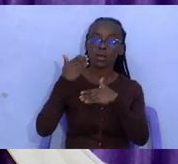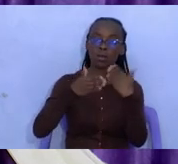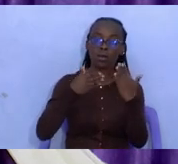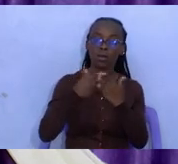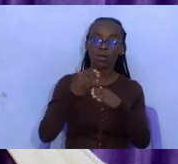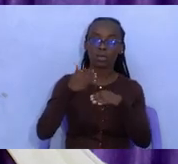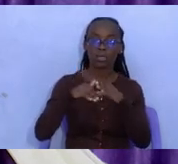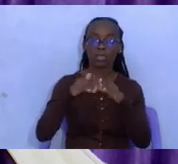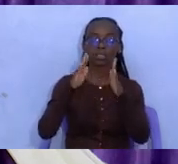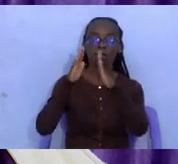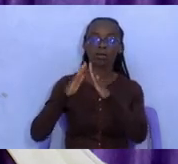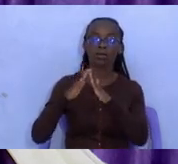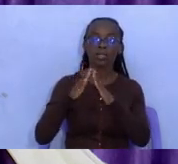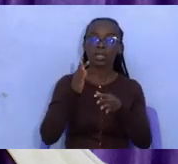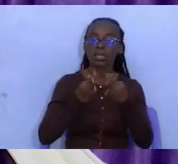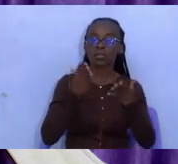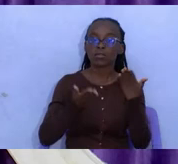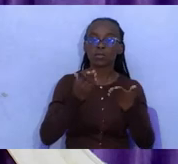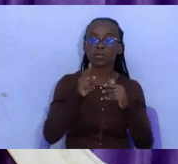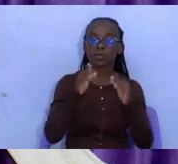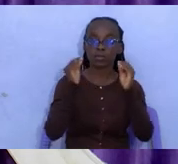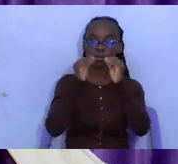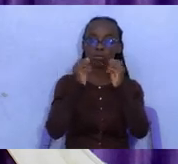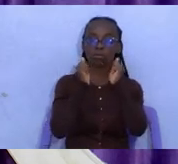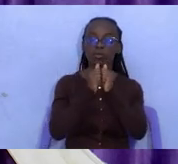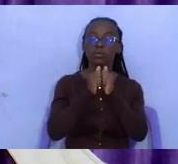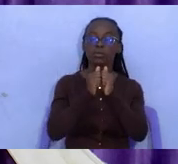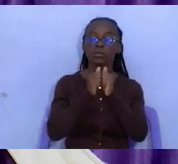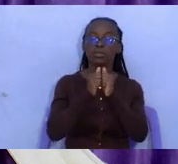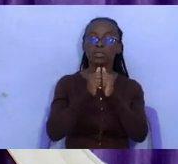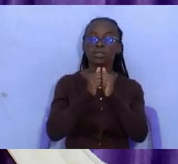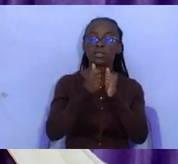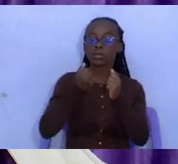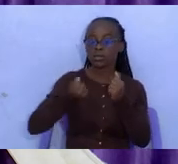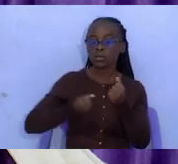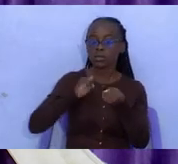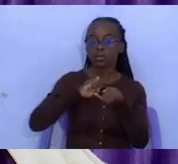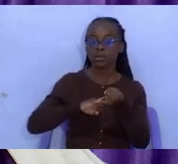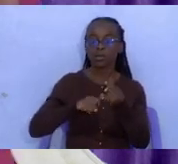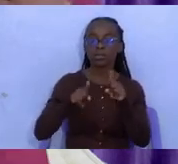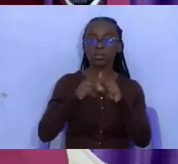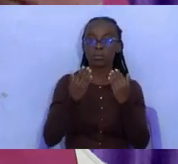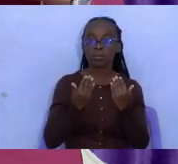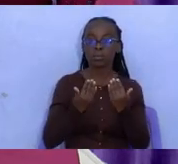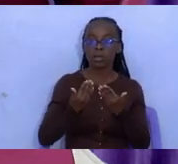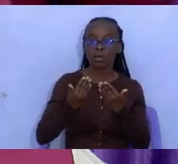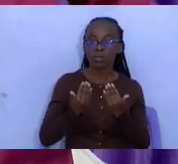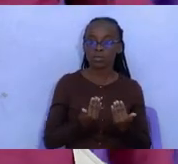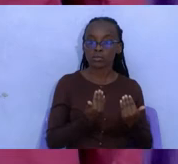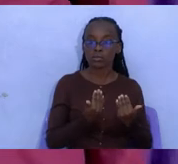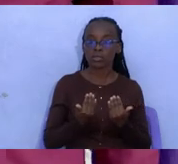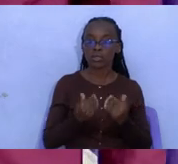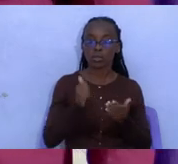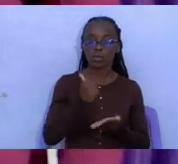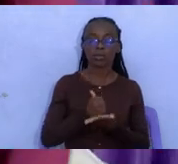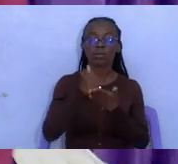angekuonyesha ile upendo bwana yake akonayo. Ungekutana na watoto wake, wangekusaidia kuelewa ile kitu unataka